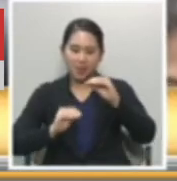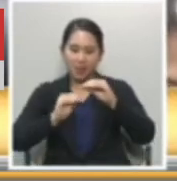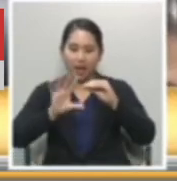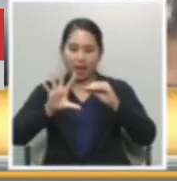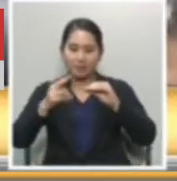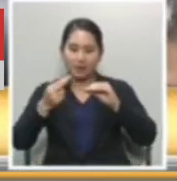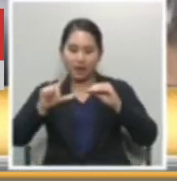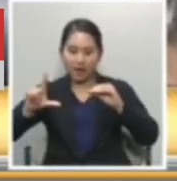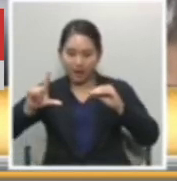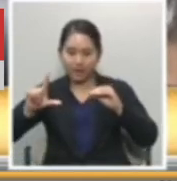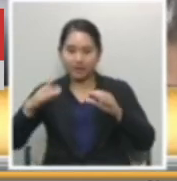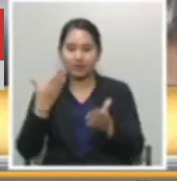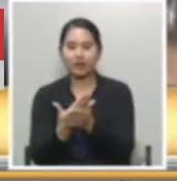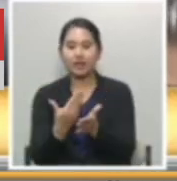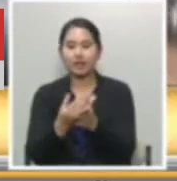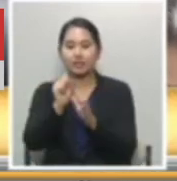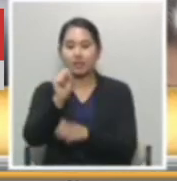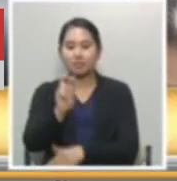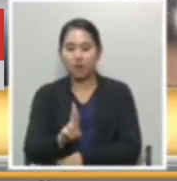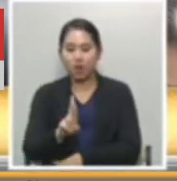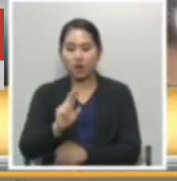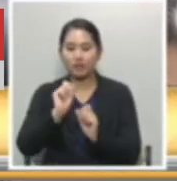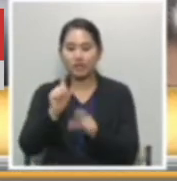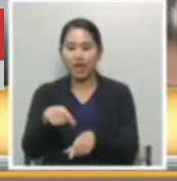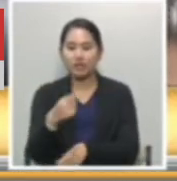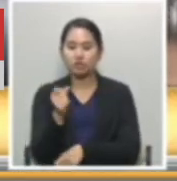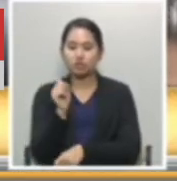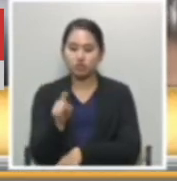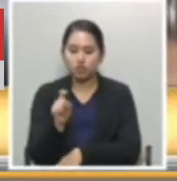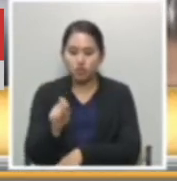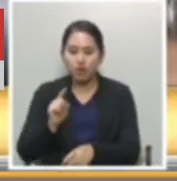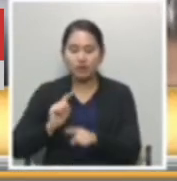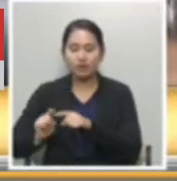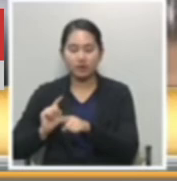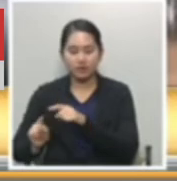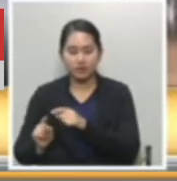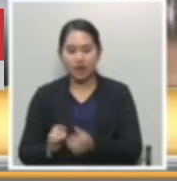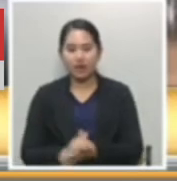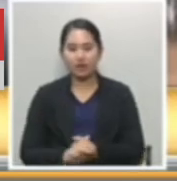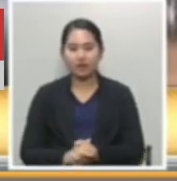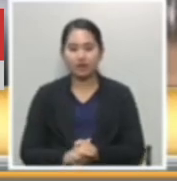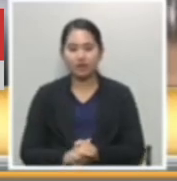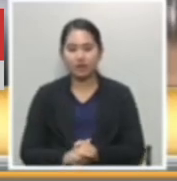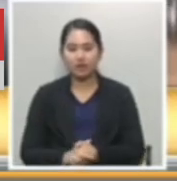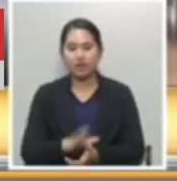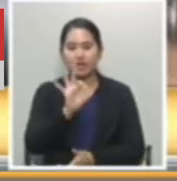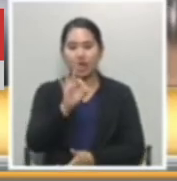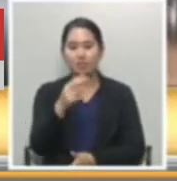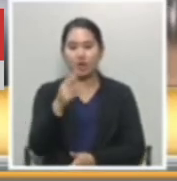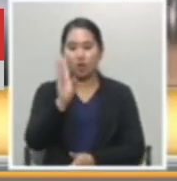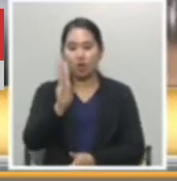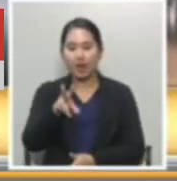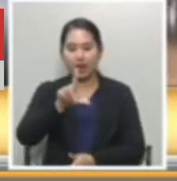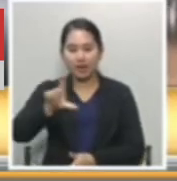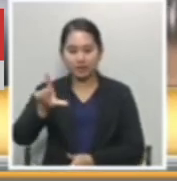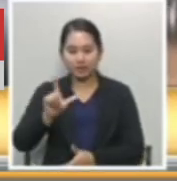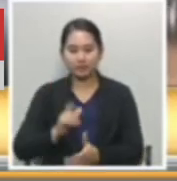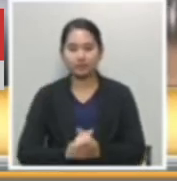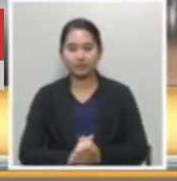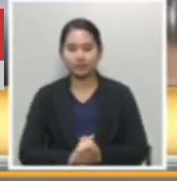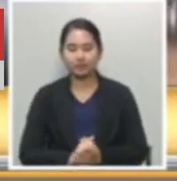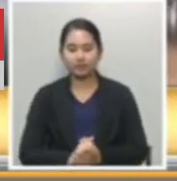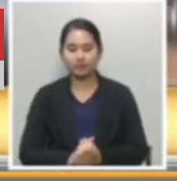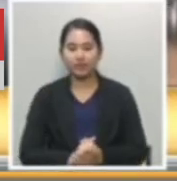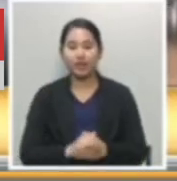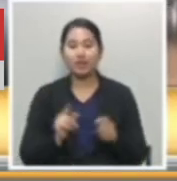ยเป็นเงินสำรองจ่ายเพื่อกรณีฉุกเฉินจำเป็นจำนวนทั้งสิ้น 96,000 ล้านบา